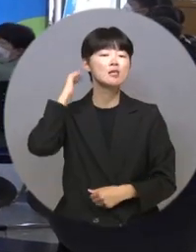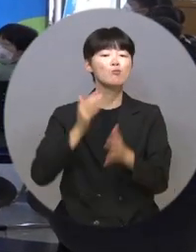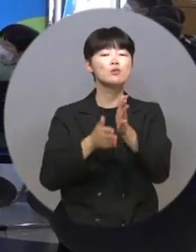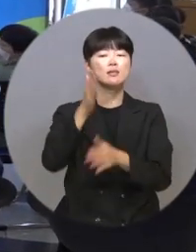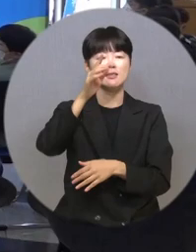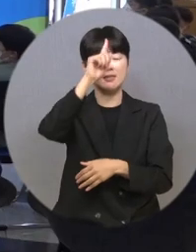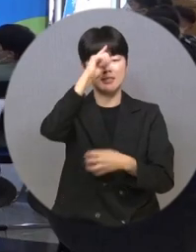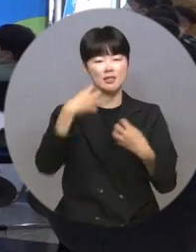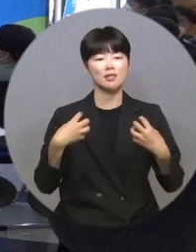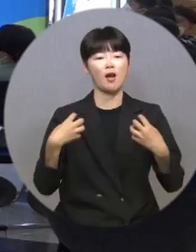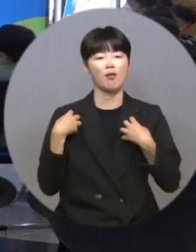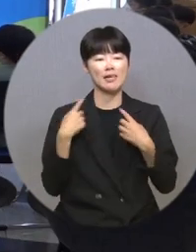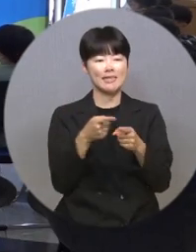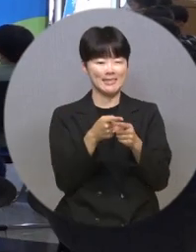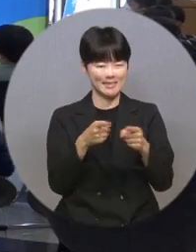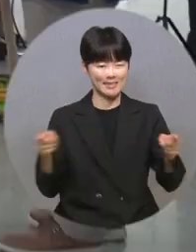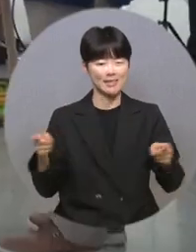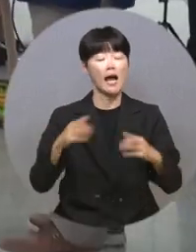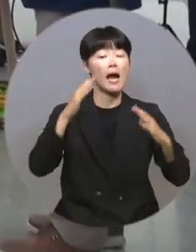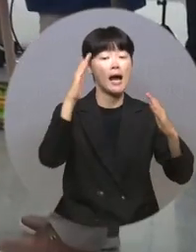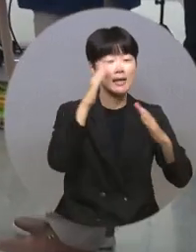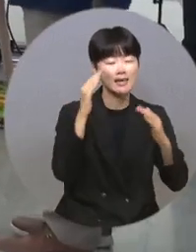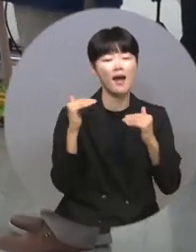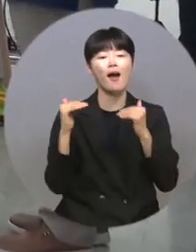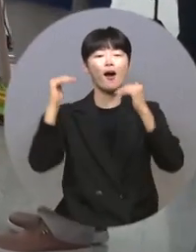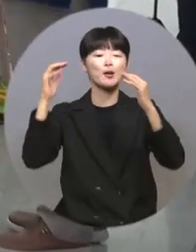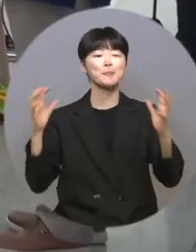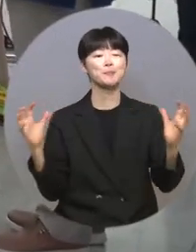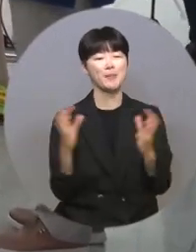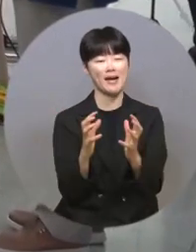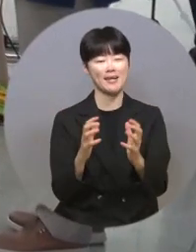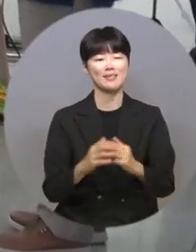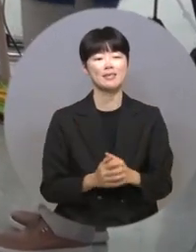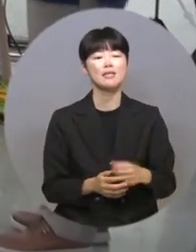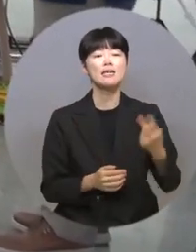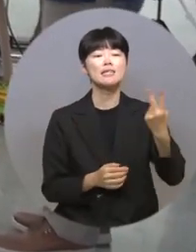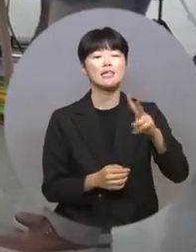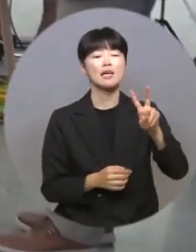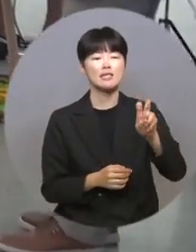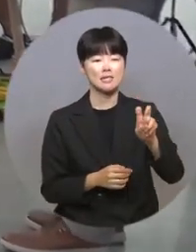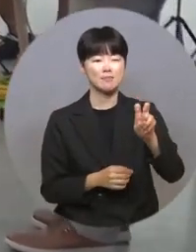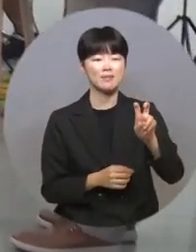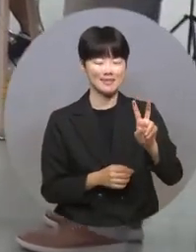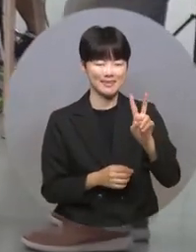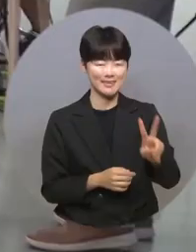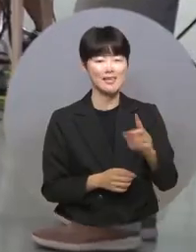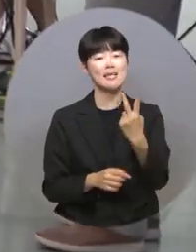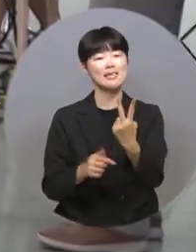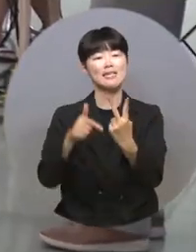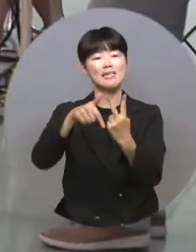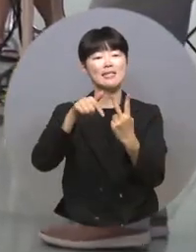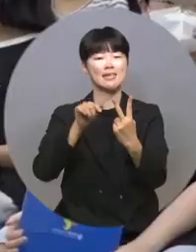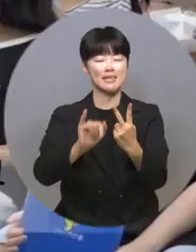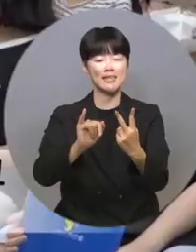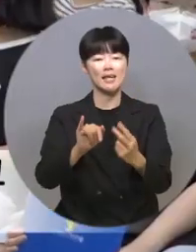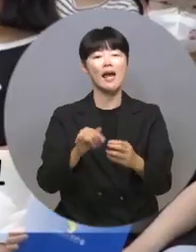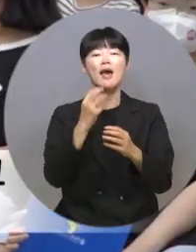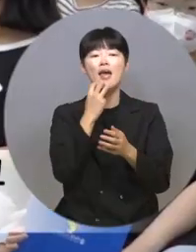학생들과 어른들이 한자리에 모였습니다. 2022년도 2기 경기 꿈의 학교 개교식이